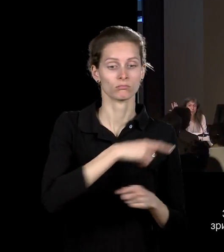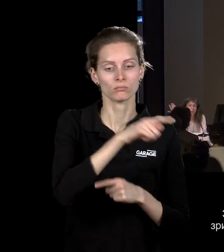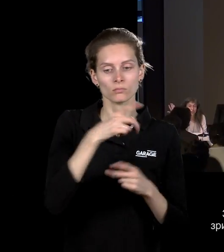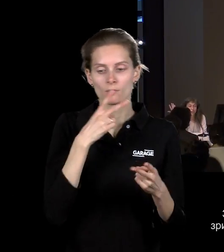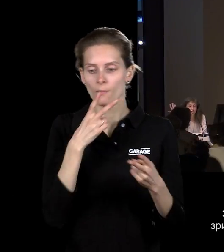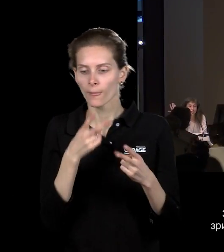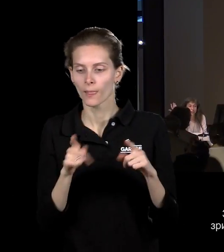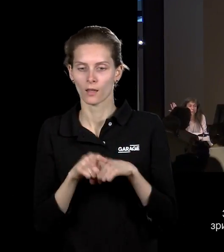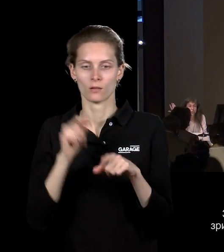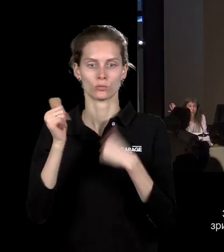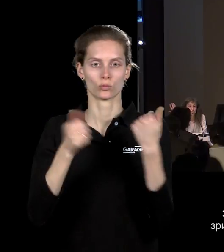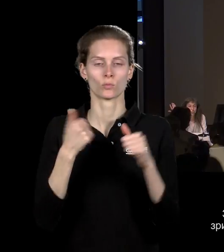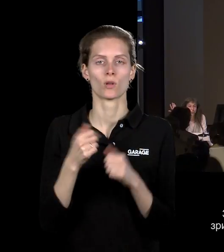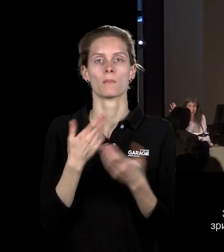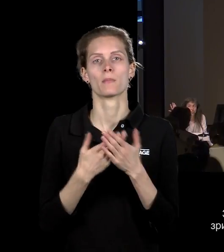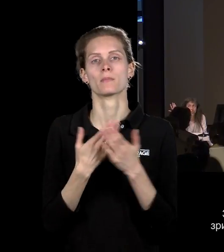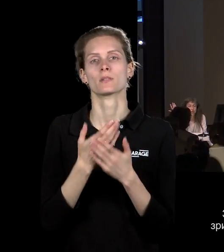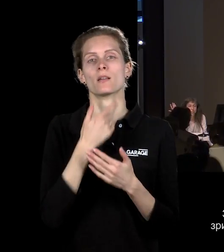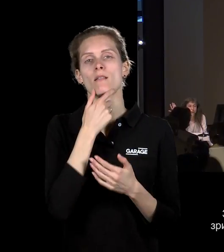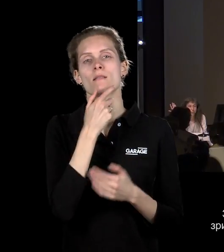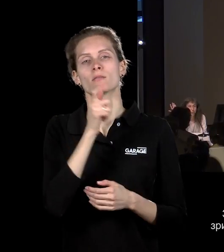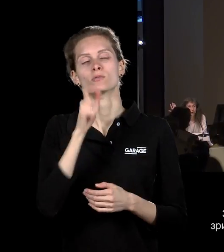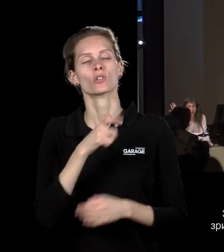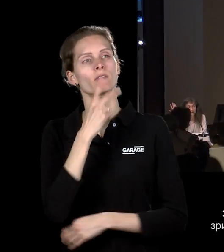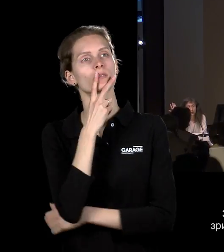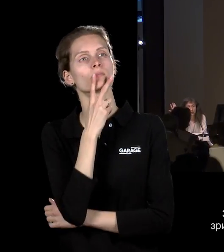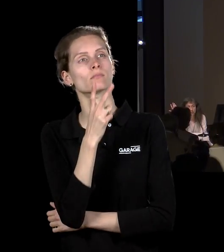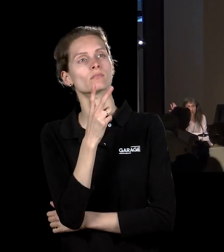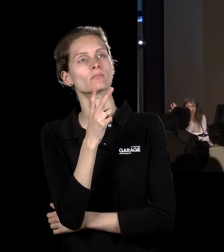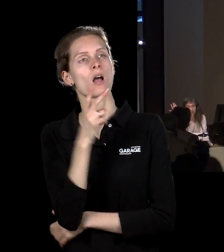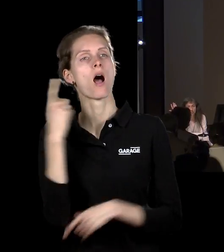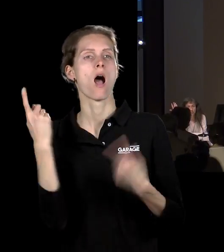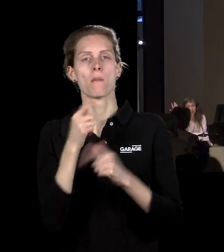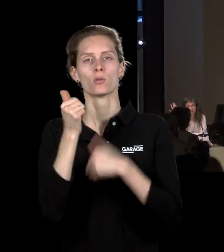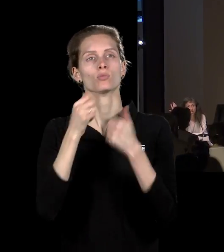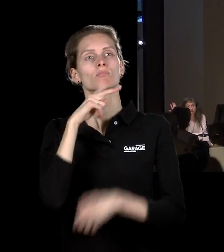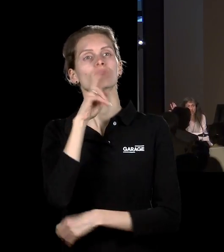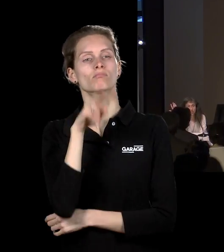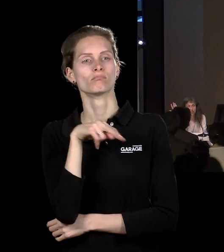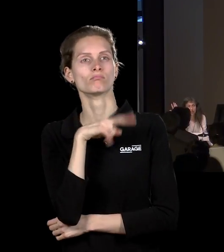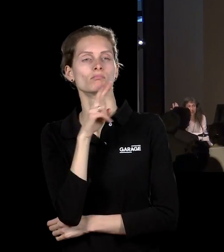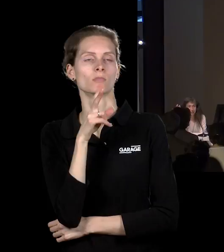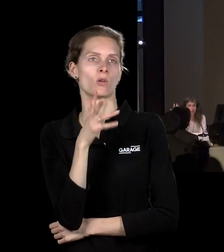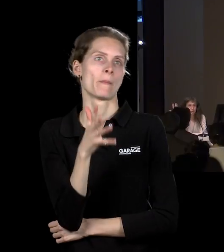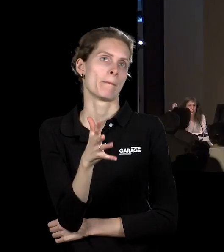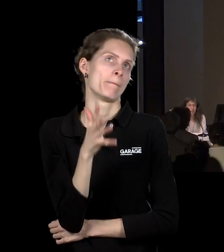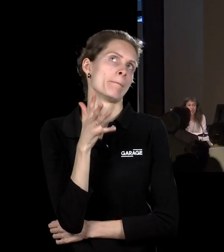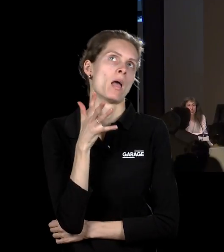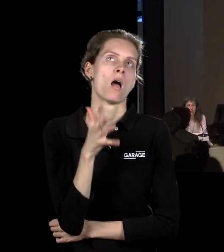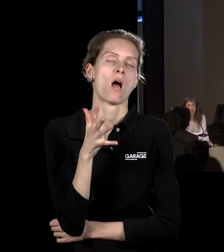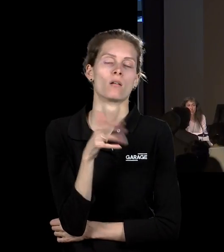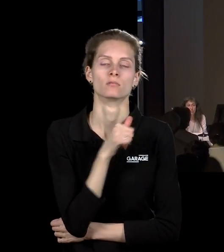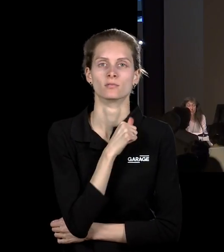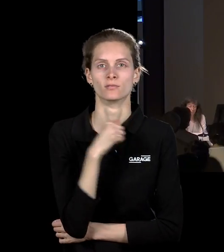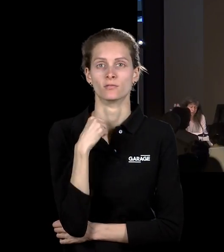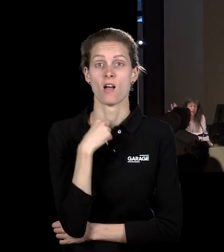потому что сколько зритель тратит на обычную скульптуру, там 5 минут от силы посмотреть статую. А здесь ты должен провести с